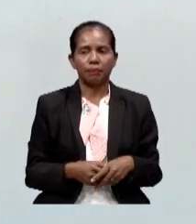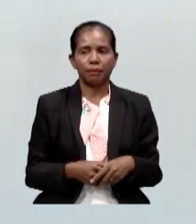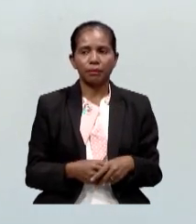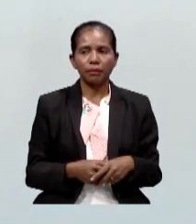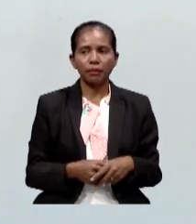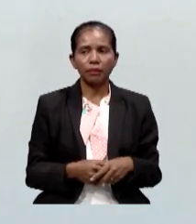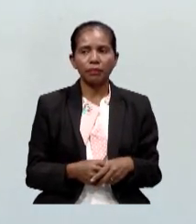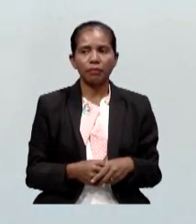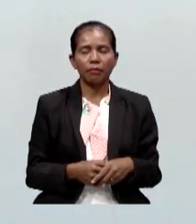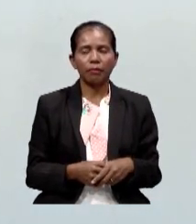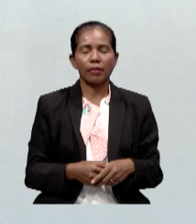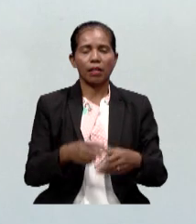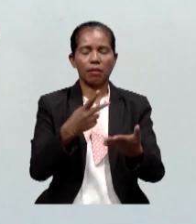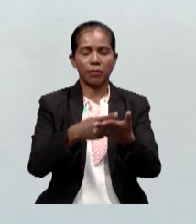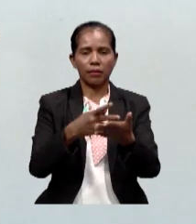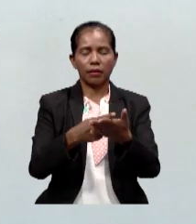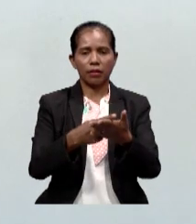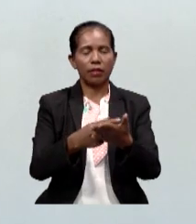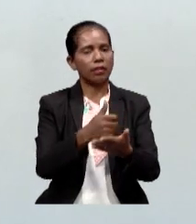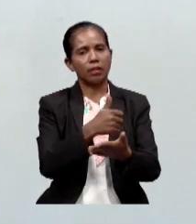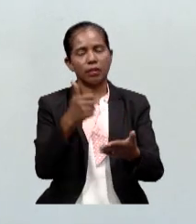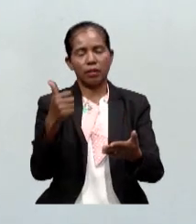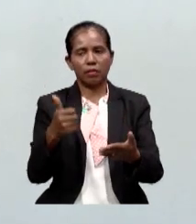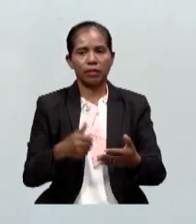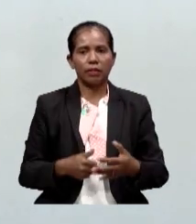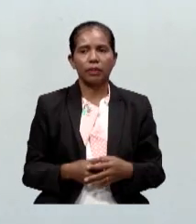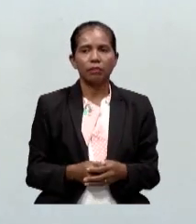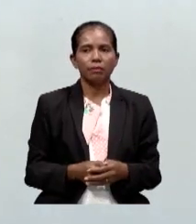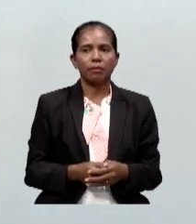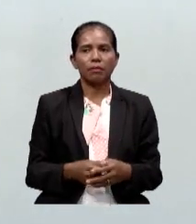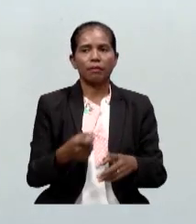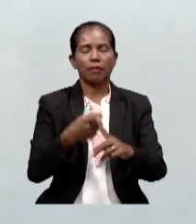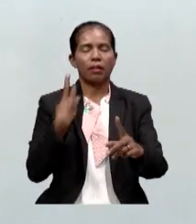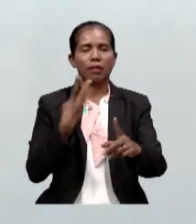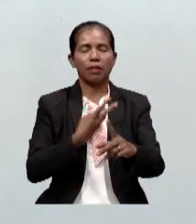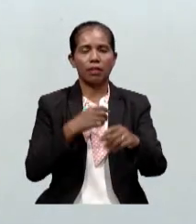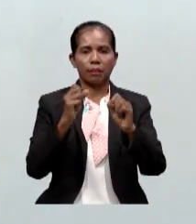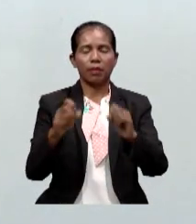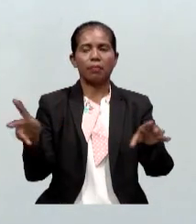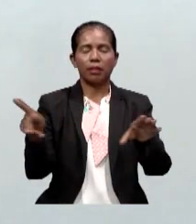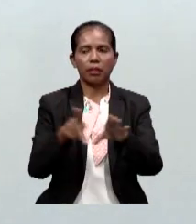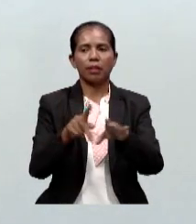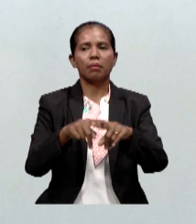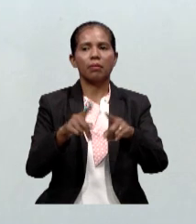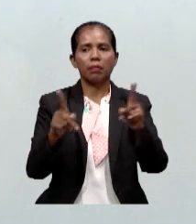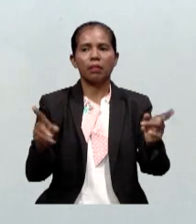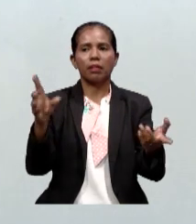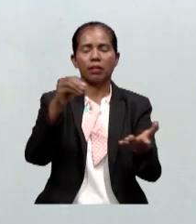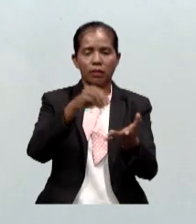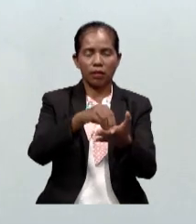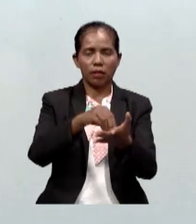Ao que me como projeto nem pode ser. Né parte da noite eu participa, mas bem investimento é